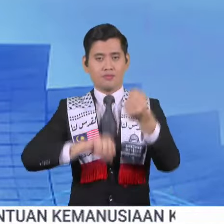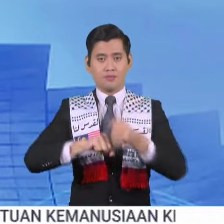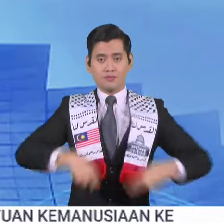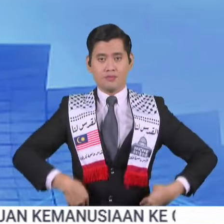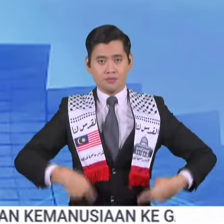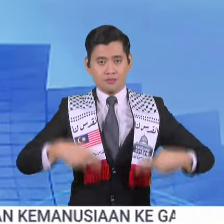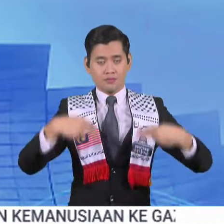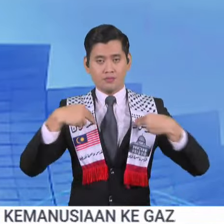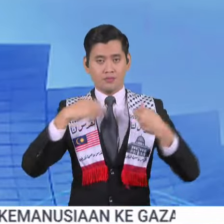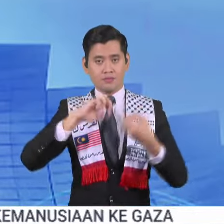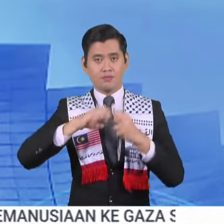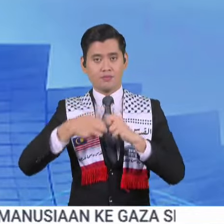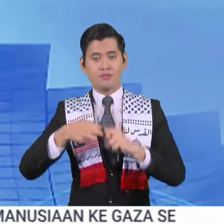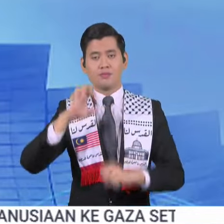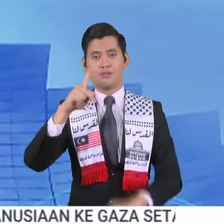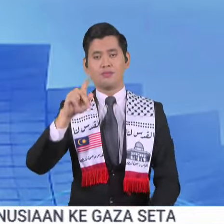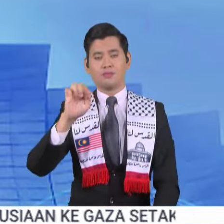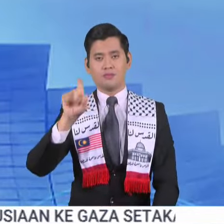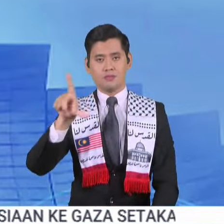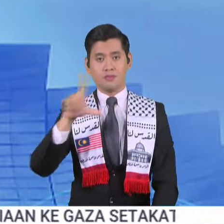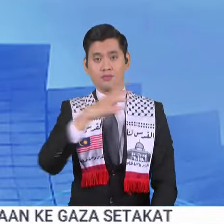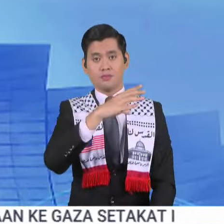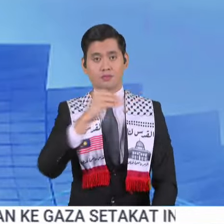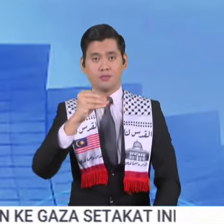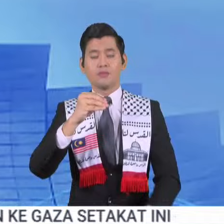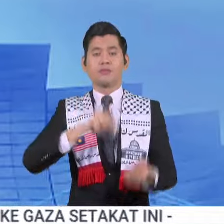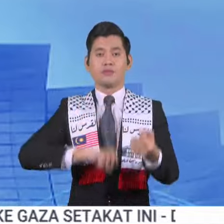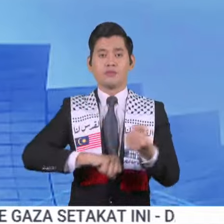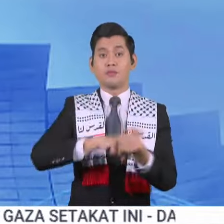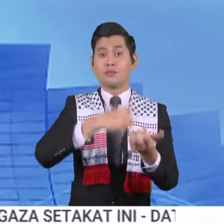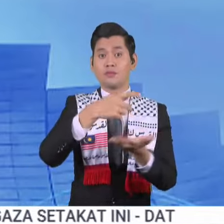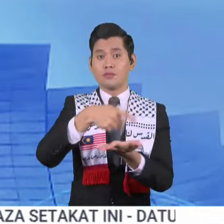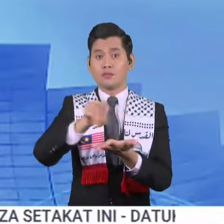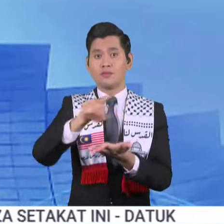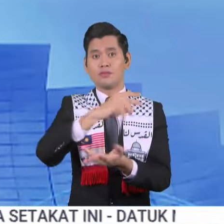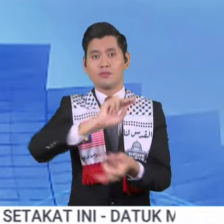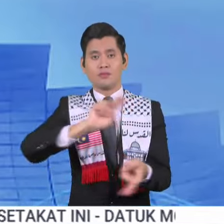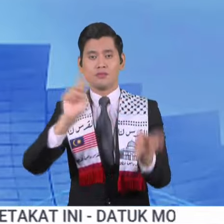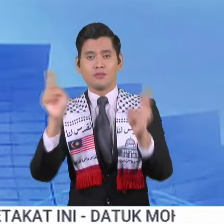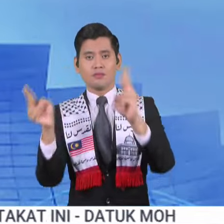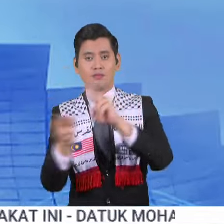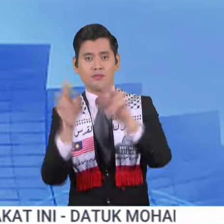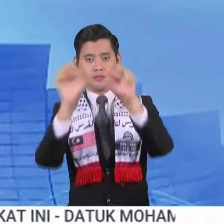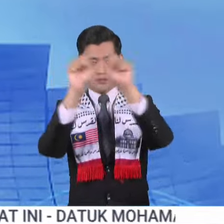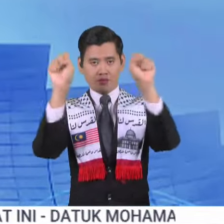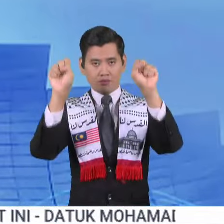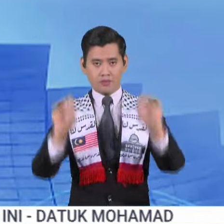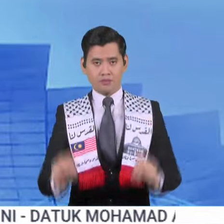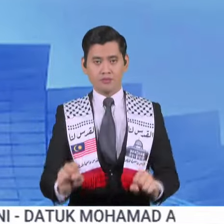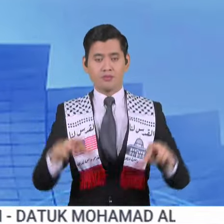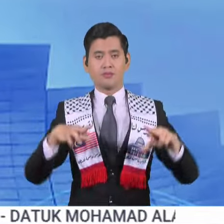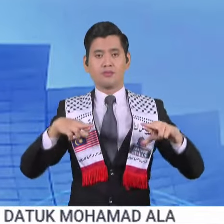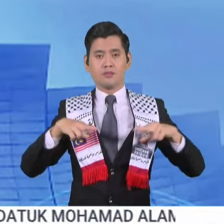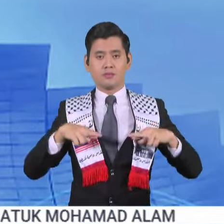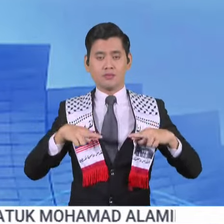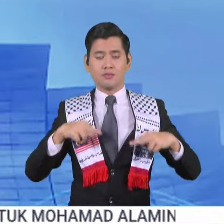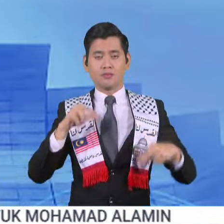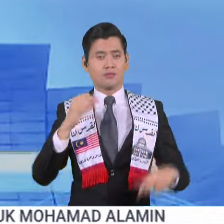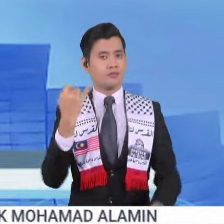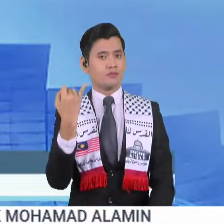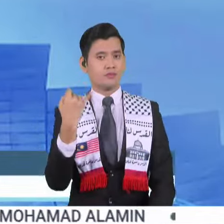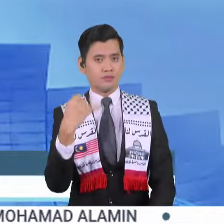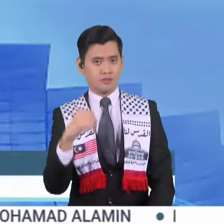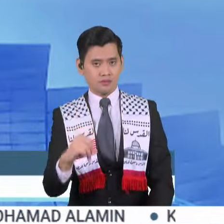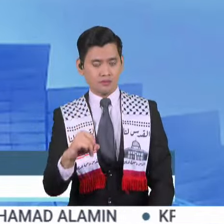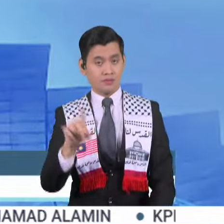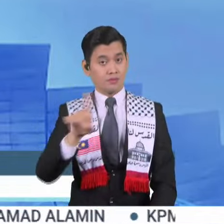isu kartel. Justeru pelaksanaan penyasaran subsidi dan perubahan sistem pencen tidak seharusnya dipertikai seperti yang dilakukan sesetengah